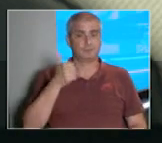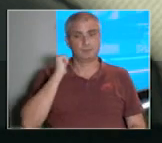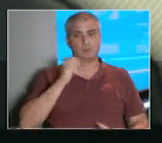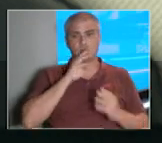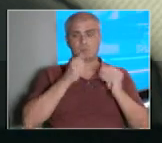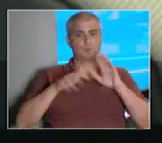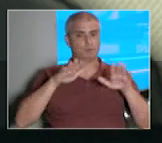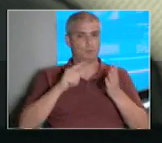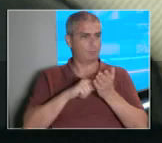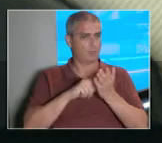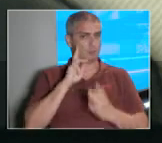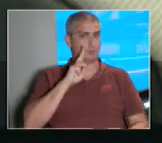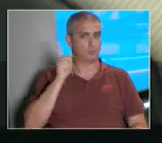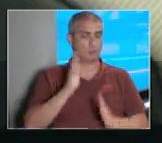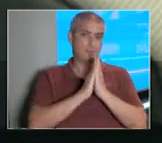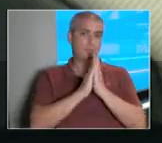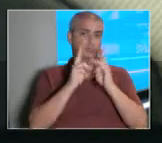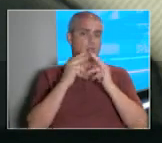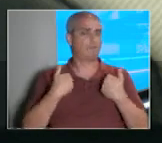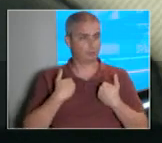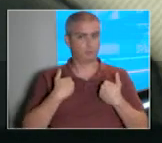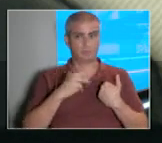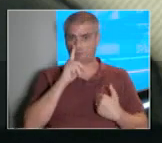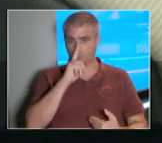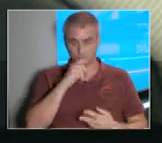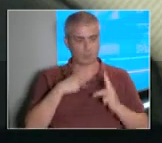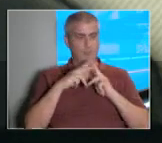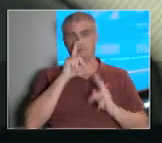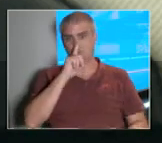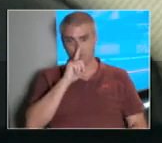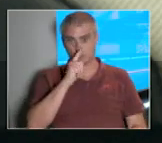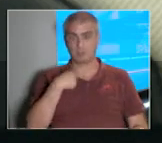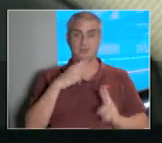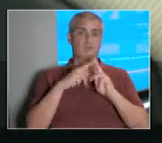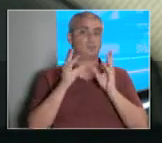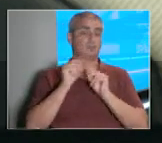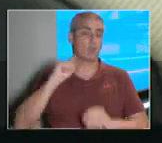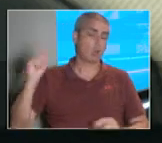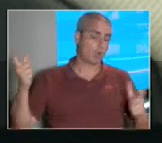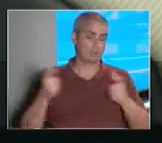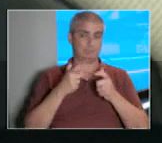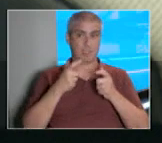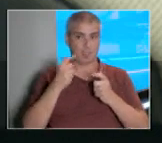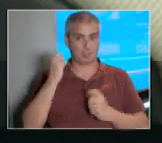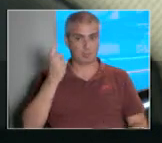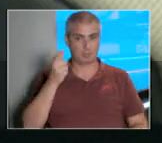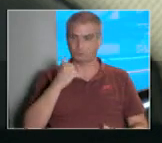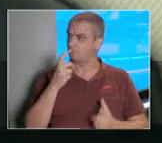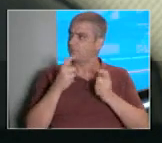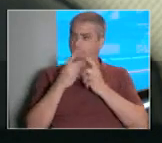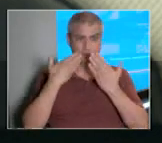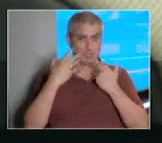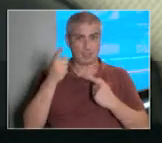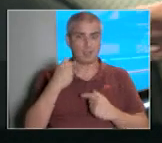עם ראש הממשלה, כי ביום שישי הוא ביקש לפגוש אותי ביום ראשון, נפגשנו ביום ראשון, היום נפגשתי יחד עם כל השיאה. אני בשיאה עכשיו